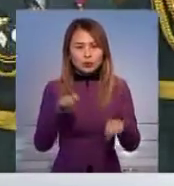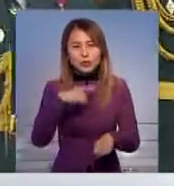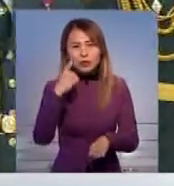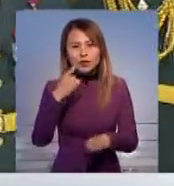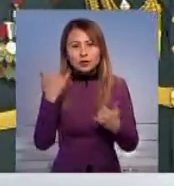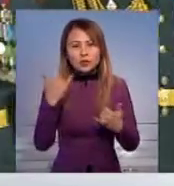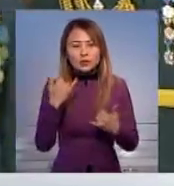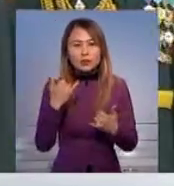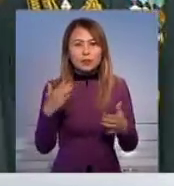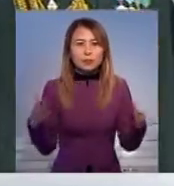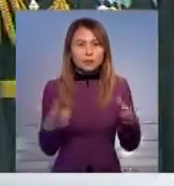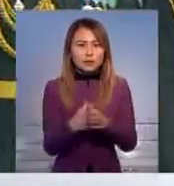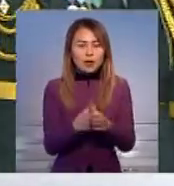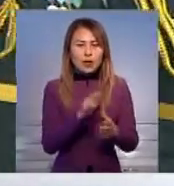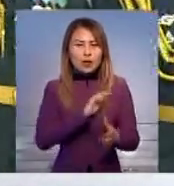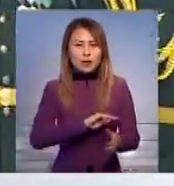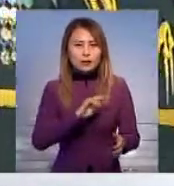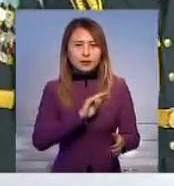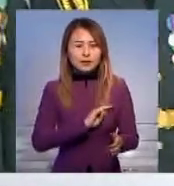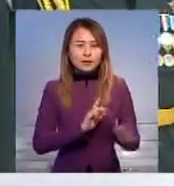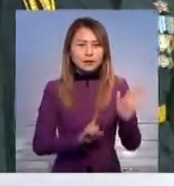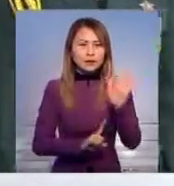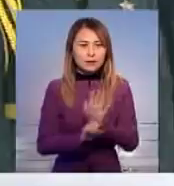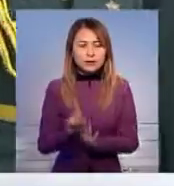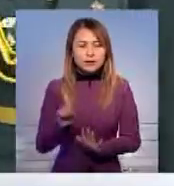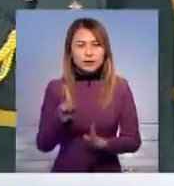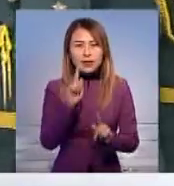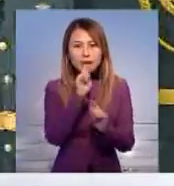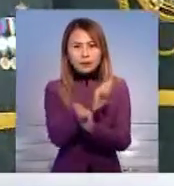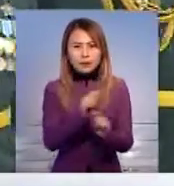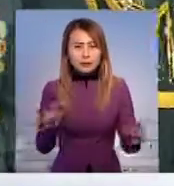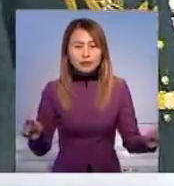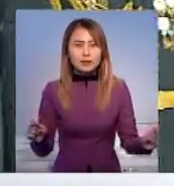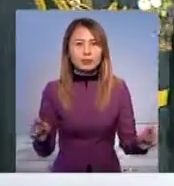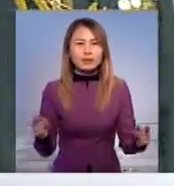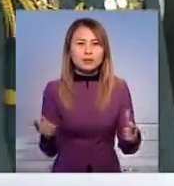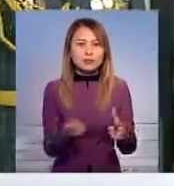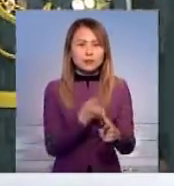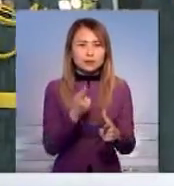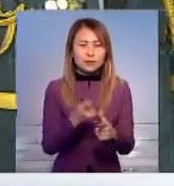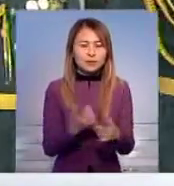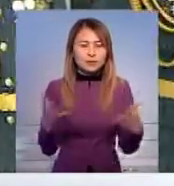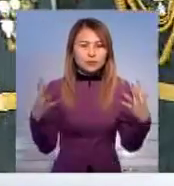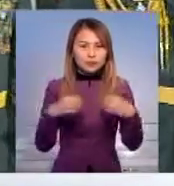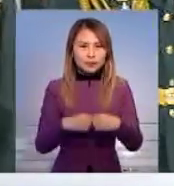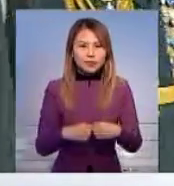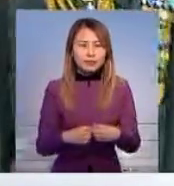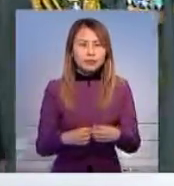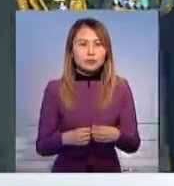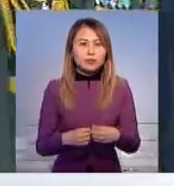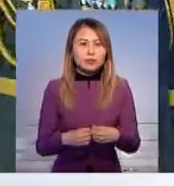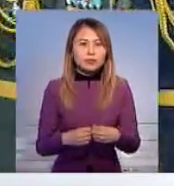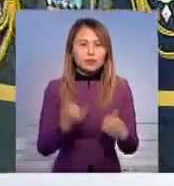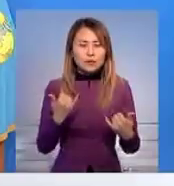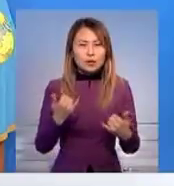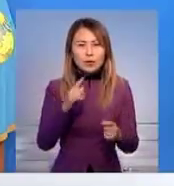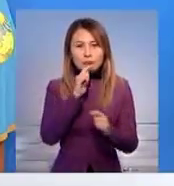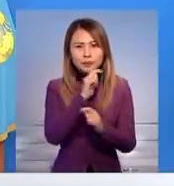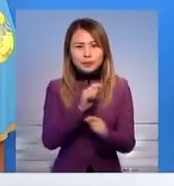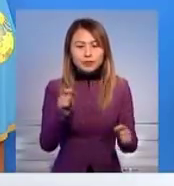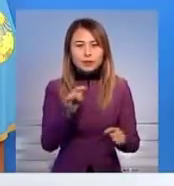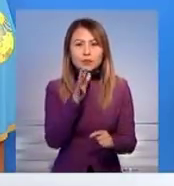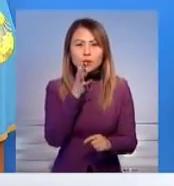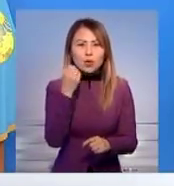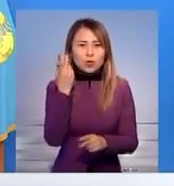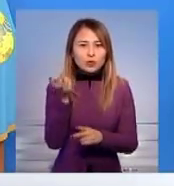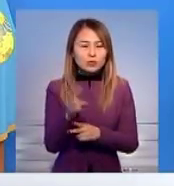Бүгін бір топ азаматтардың жоғарғы наградаларменен марапатталуы соның айқын дәлелі. Мен осы марапаттауға келе